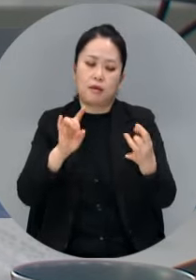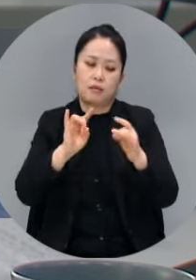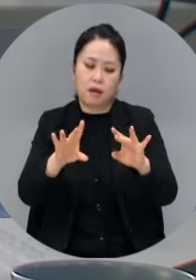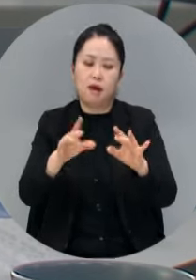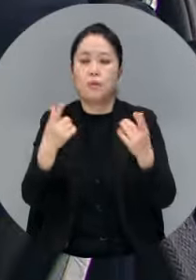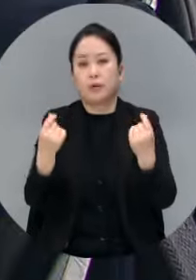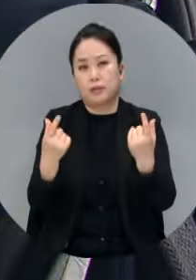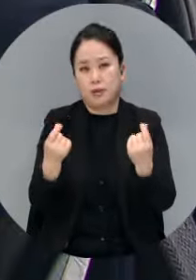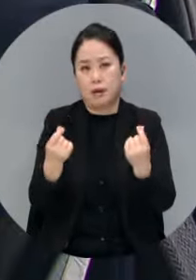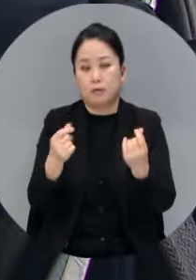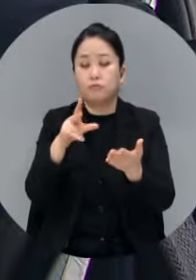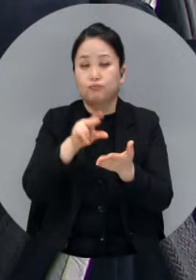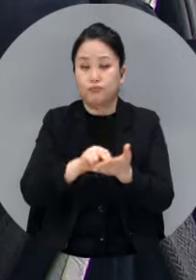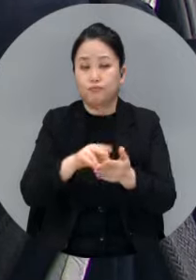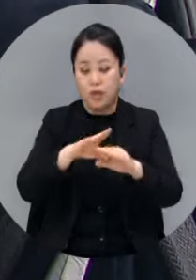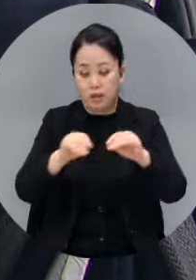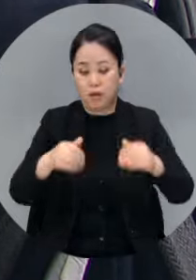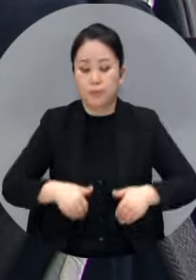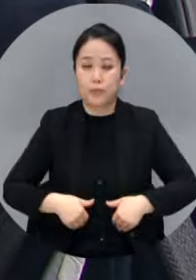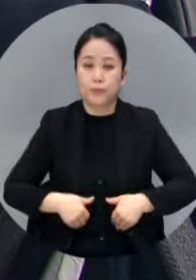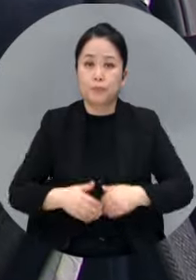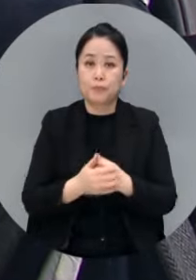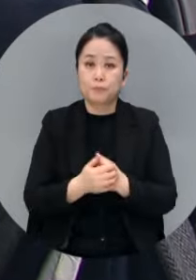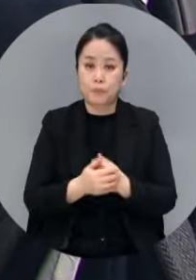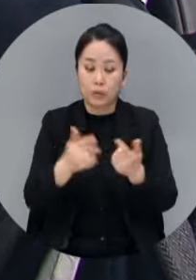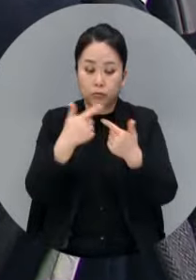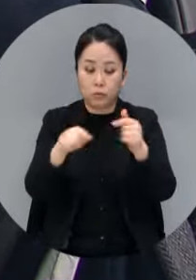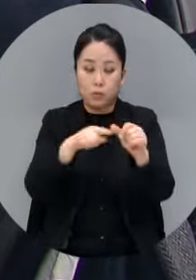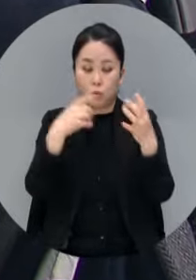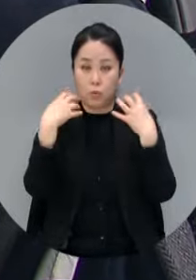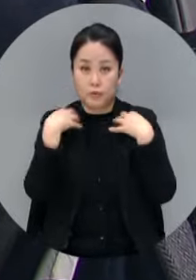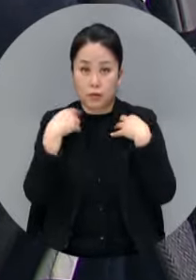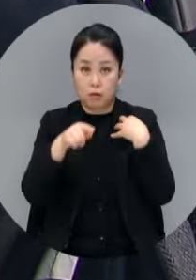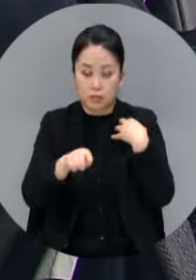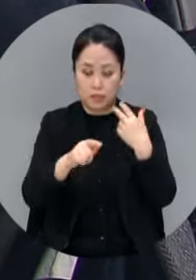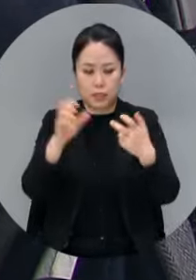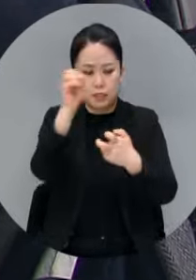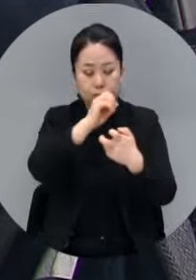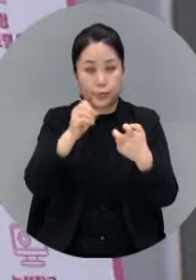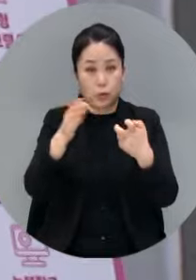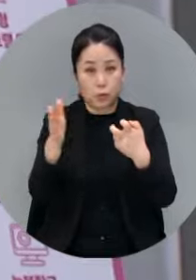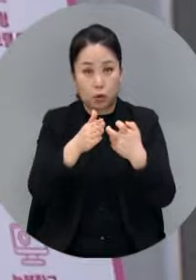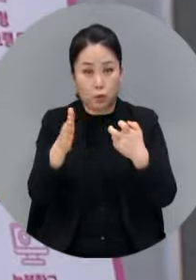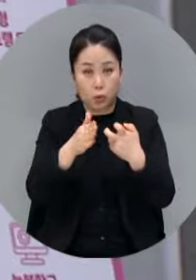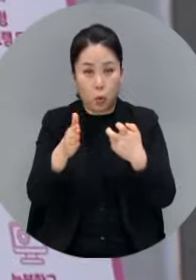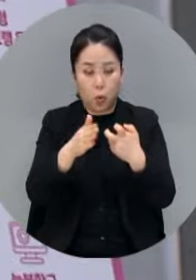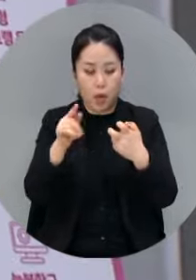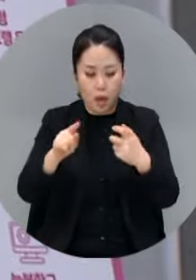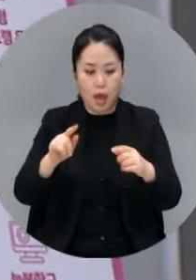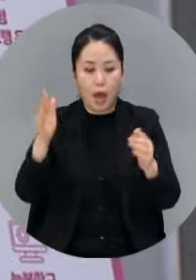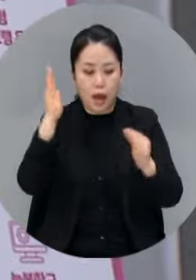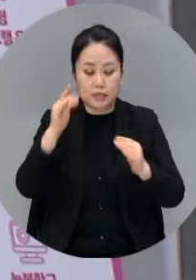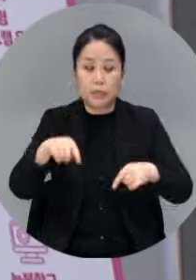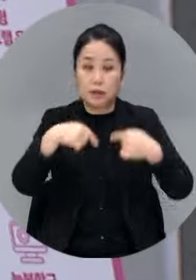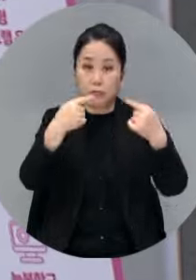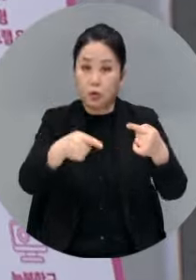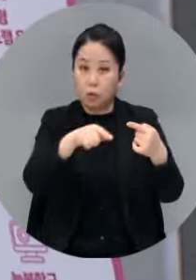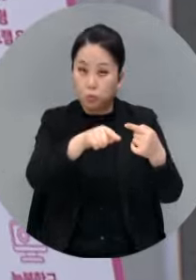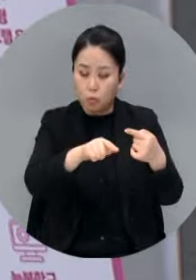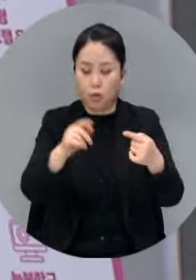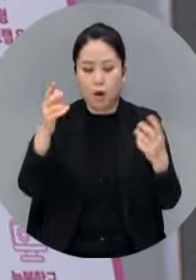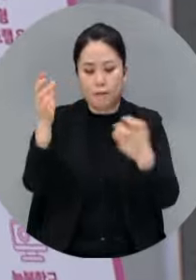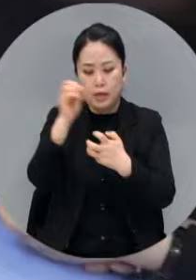될 거라고. 부산교육청은 현재 70% 수준인 학생 참여율도 조만간 80%